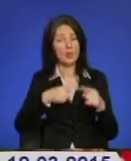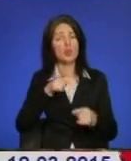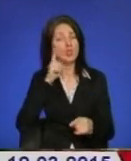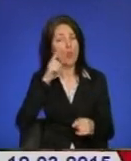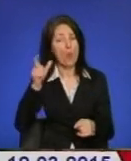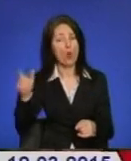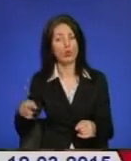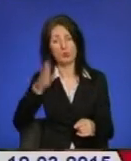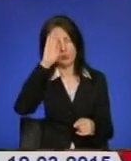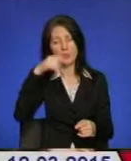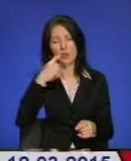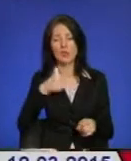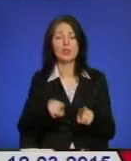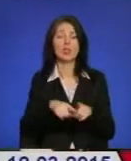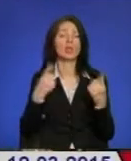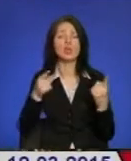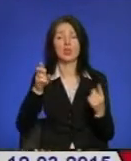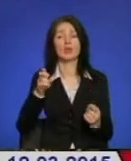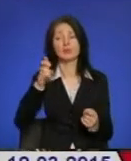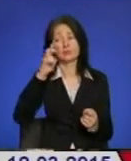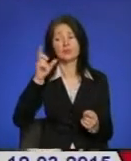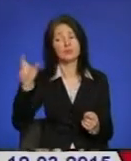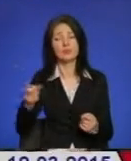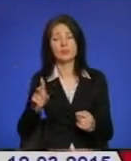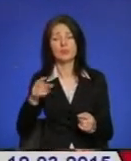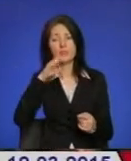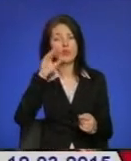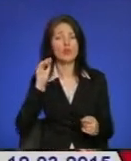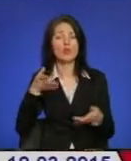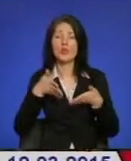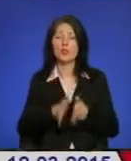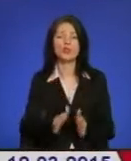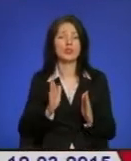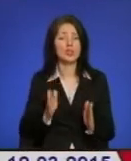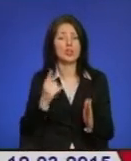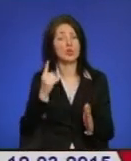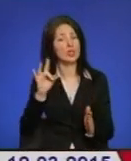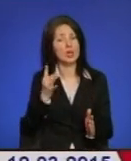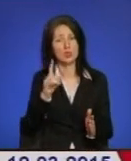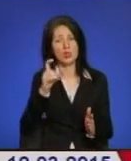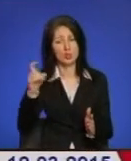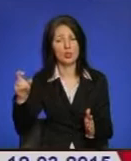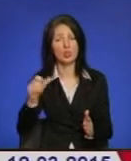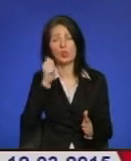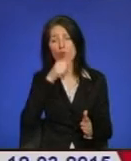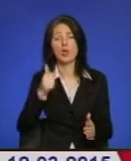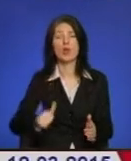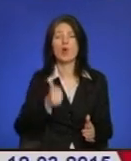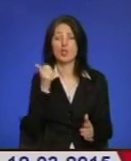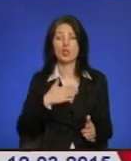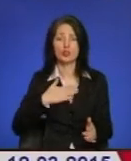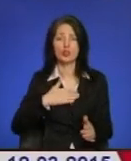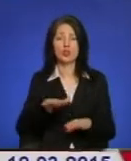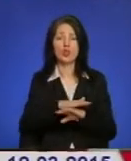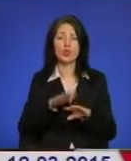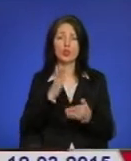такі великі генії як Шевченко напевно народжується лише раз на сотні років Вони горді що у нашого народу є такий провідник